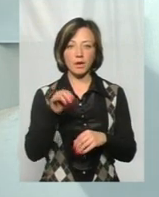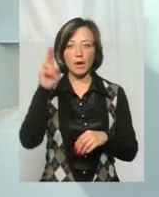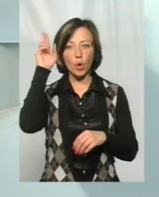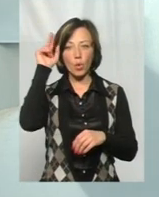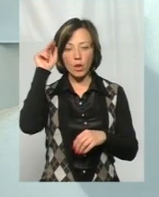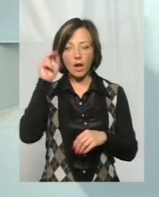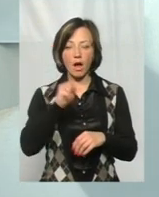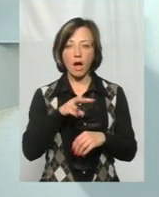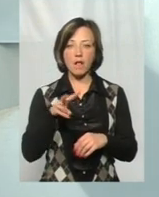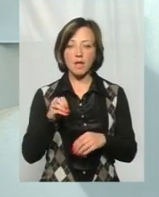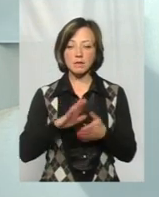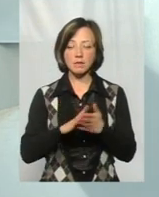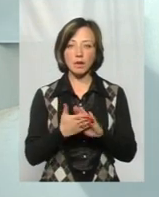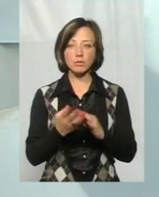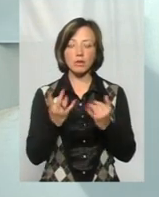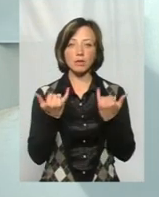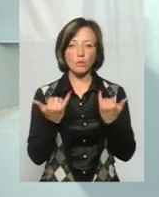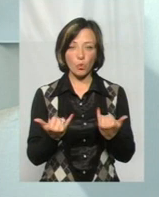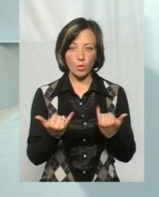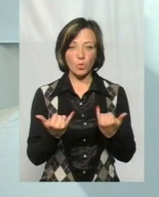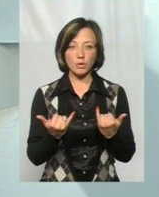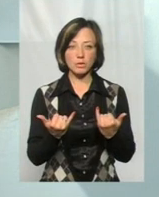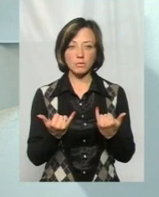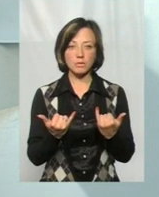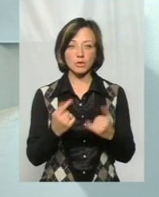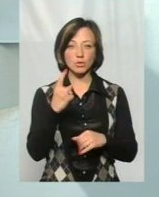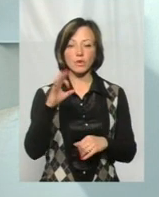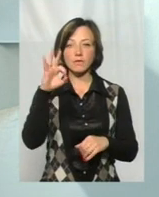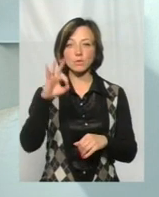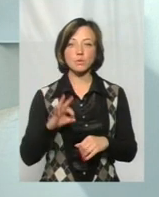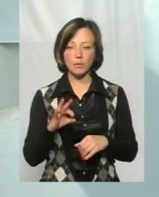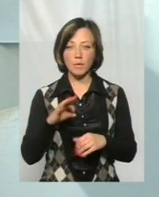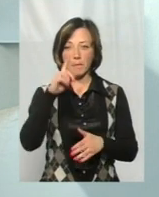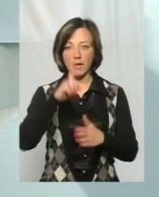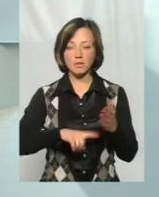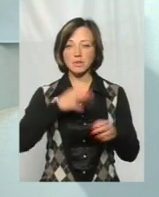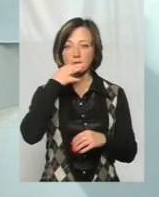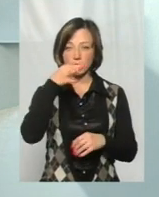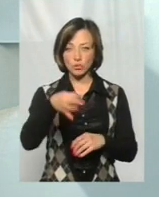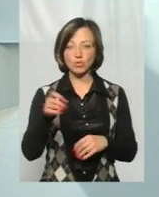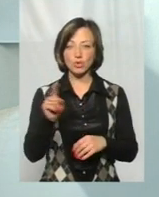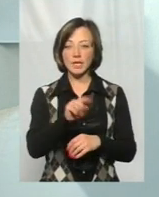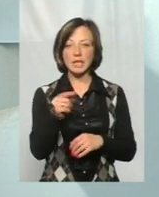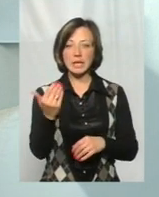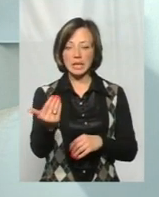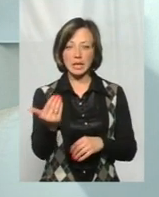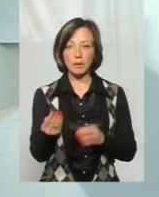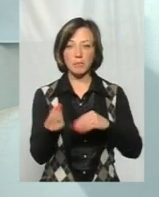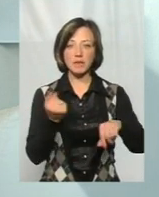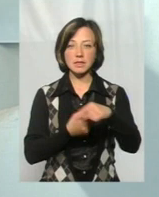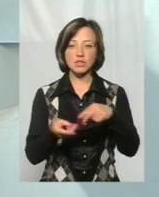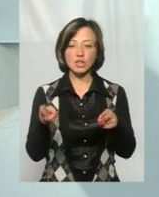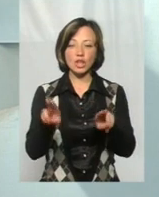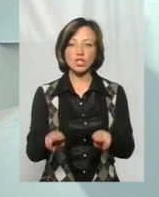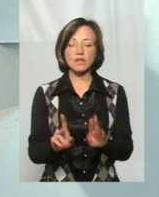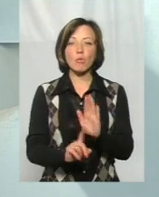кролів. Але станом на сьогодні я ну, 100% впевненістю можу сказати, що їхній бізнес ну, залишився